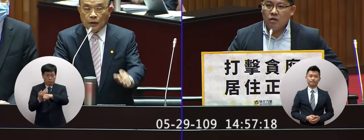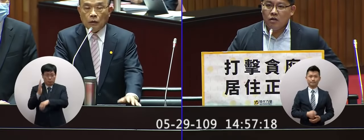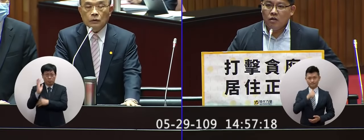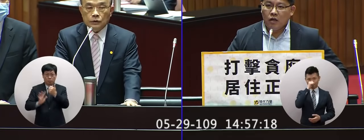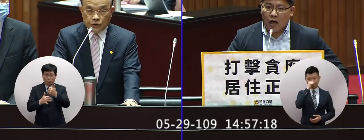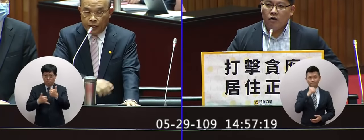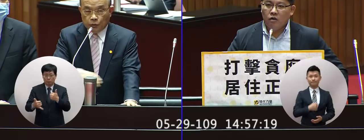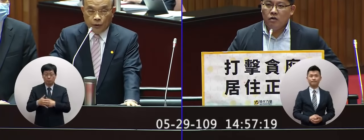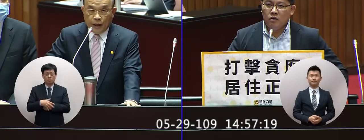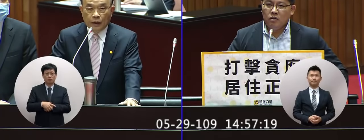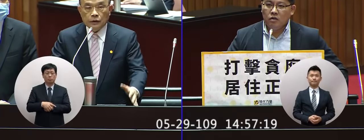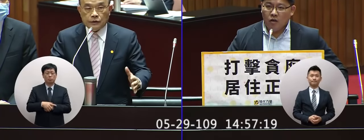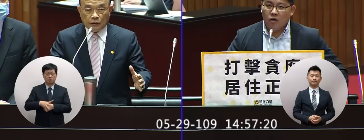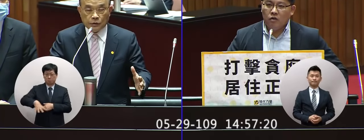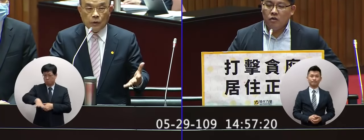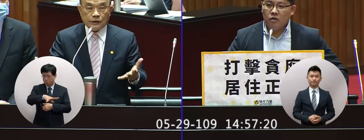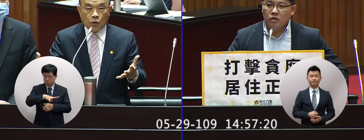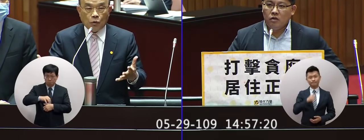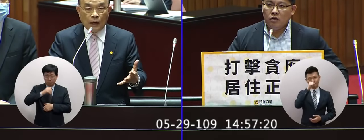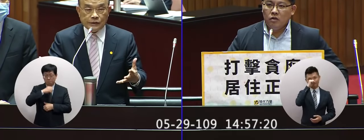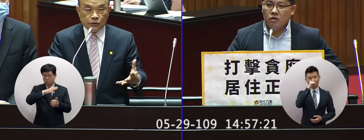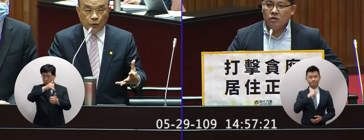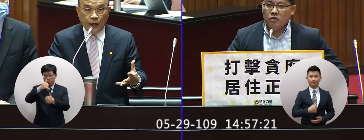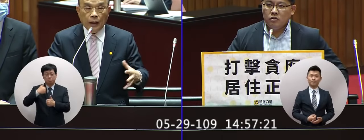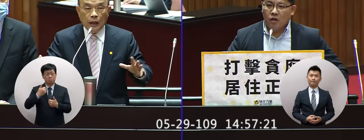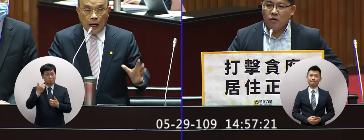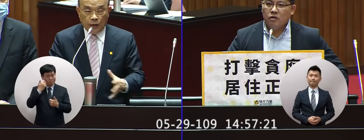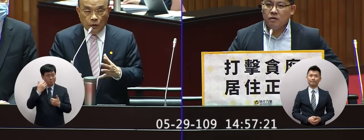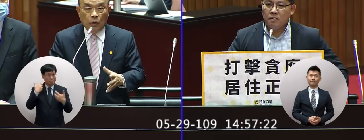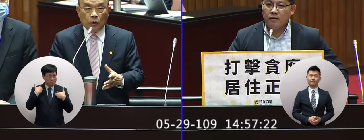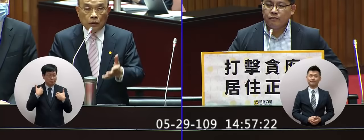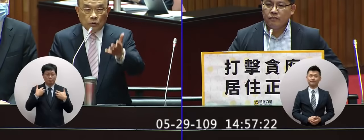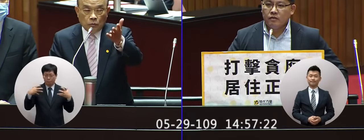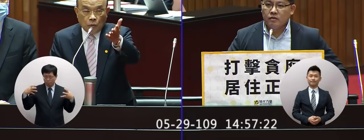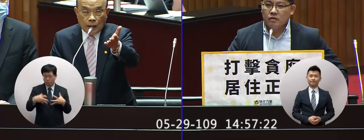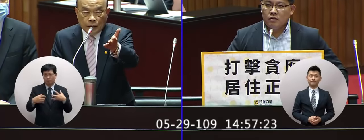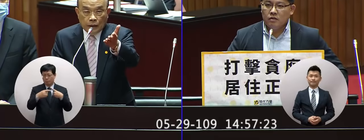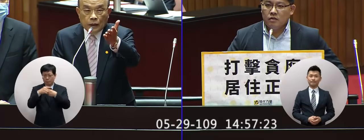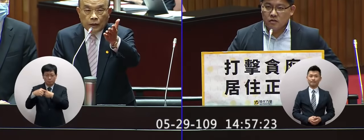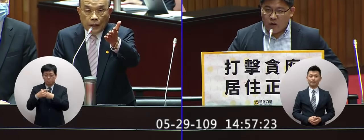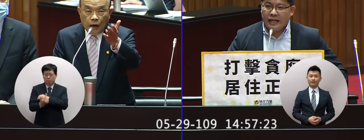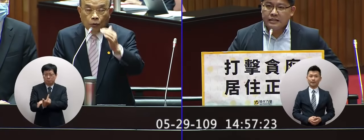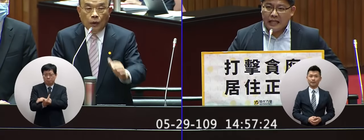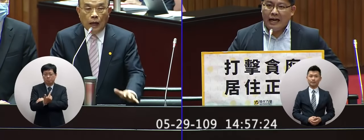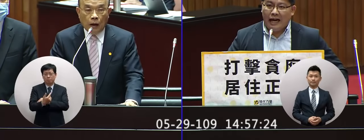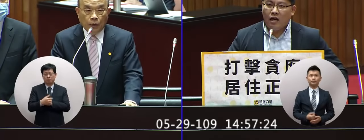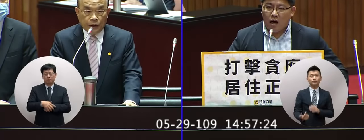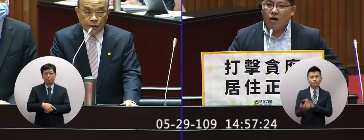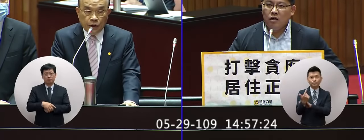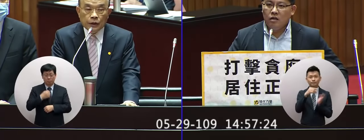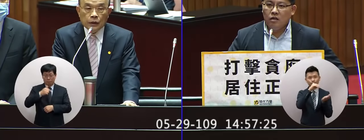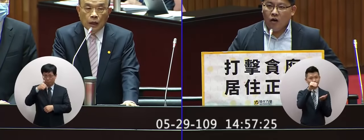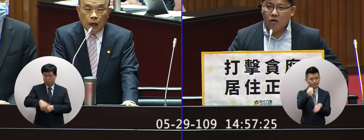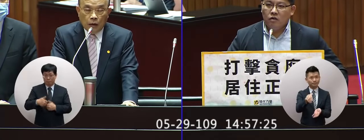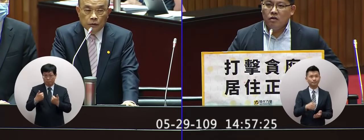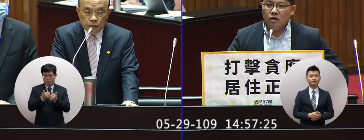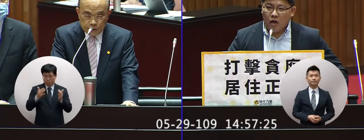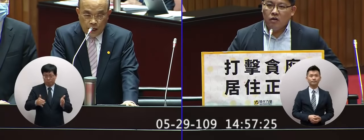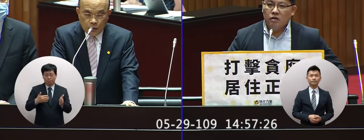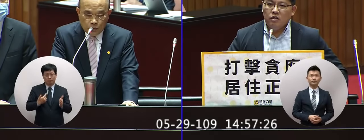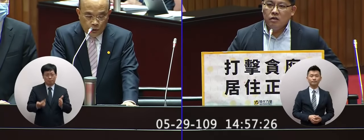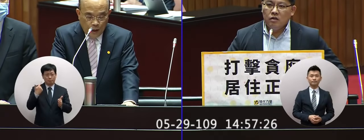啊，我来拜托，这个贵的交就看相关是对，啊，用好，赶紧 在 后会期，